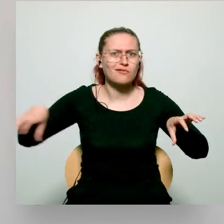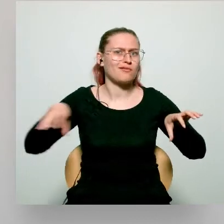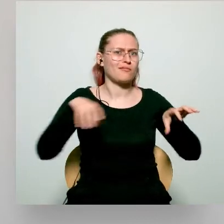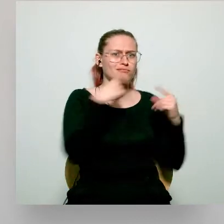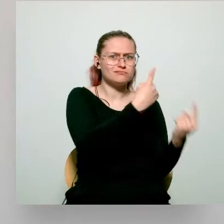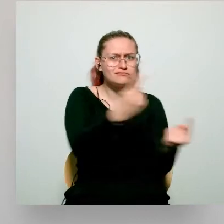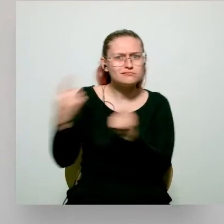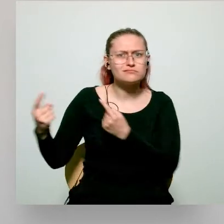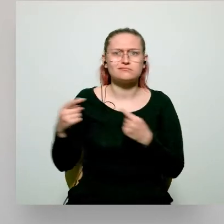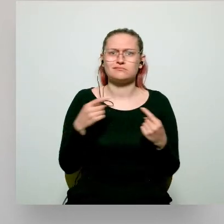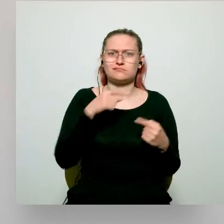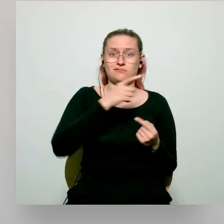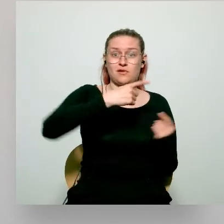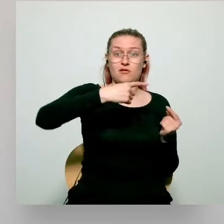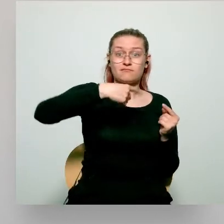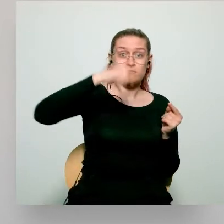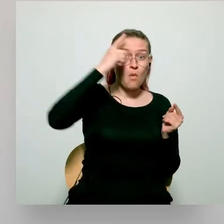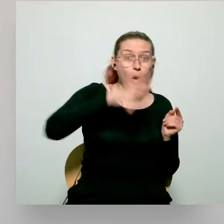pluralistycznym społeczeństwem,